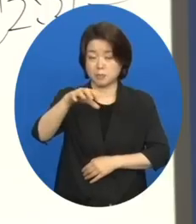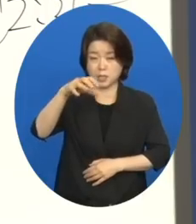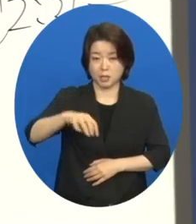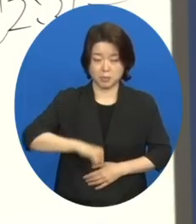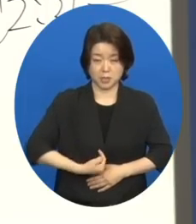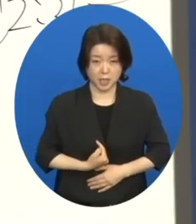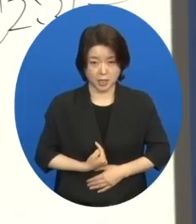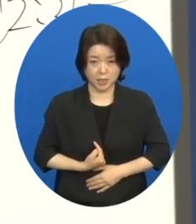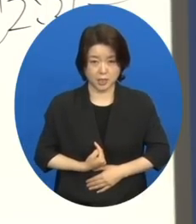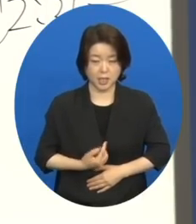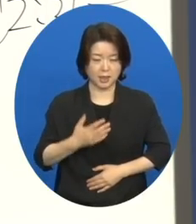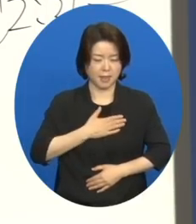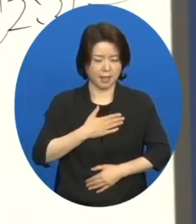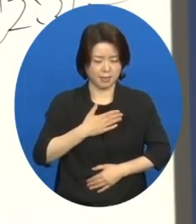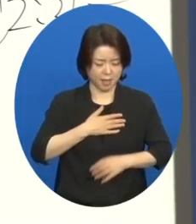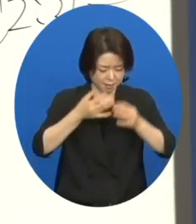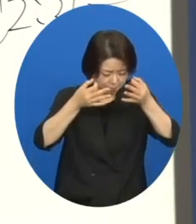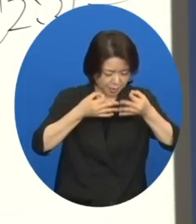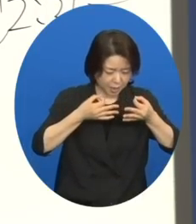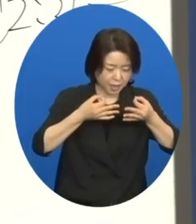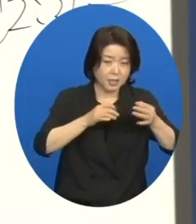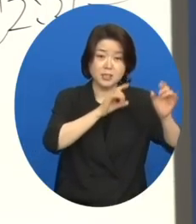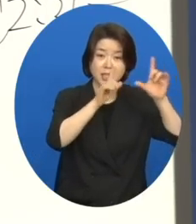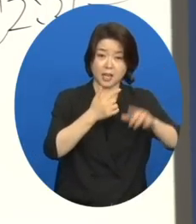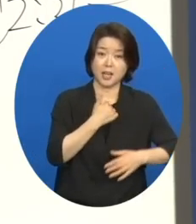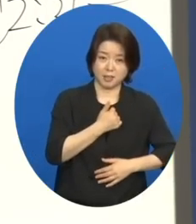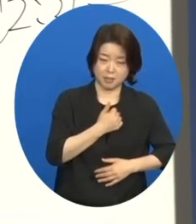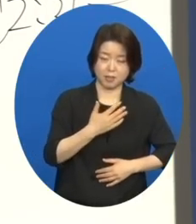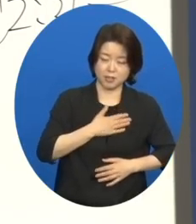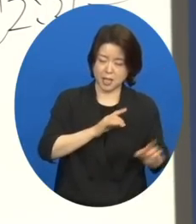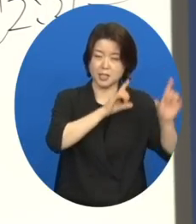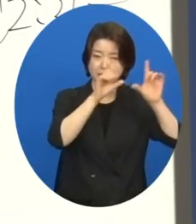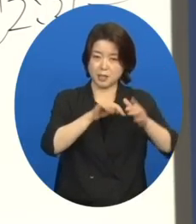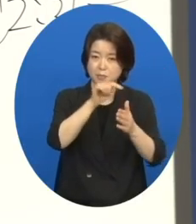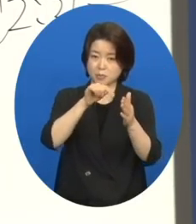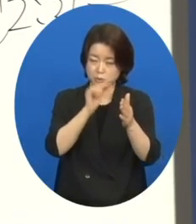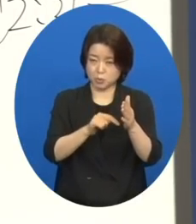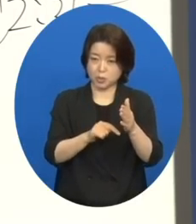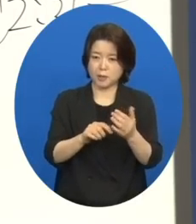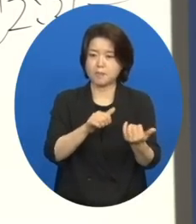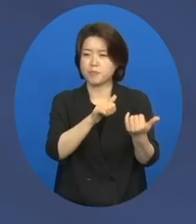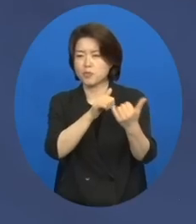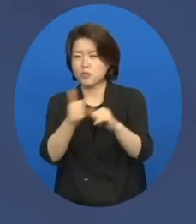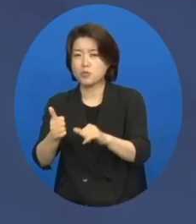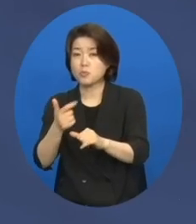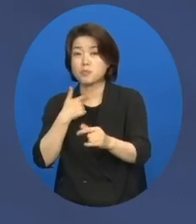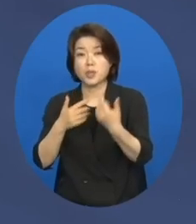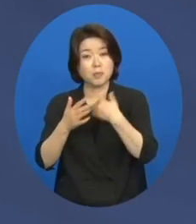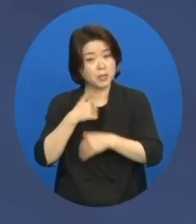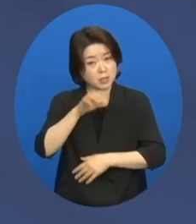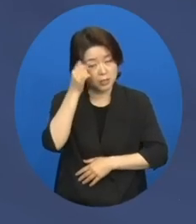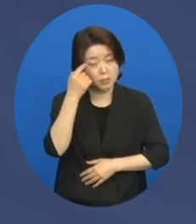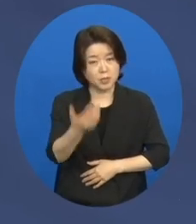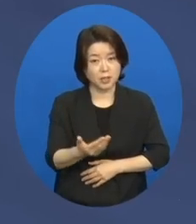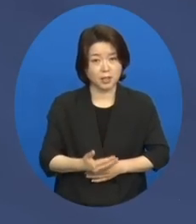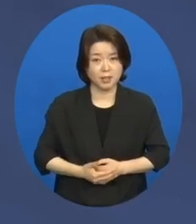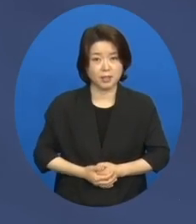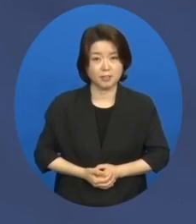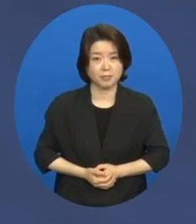자신의 나 하고 살아왔던 내 삶의 죽음을 한번 경험하셨습니까?